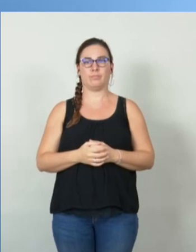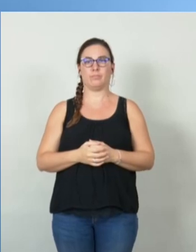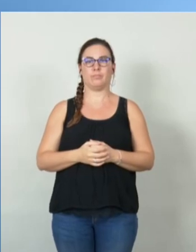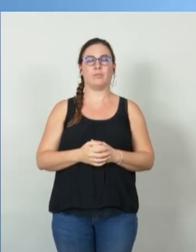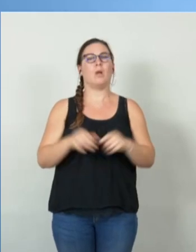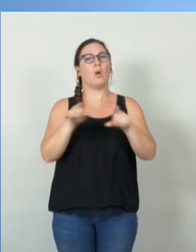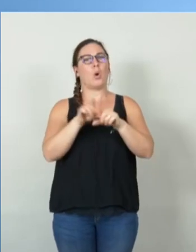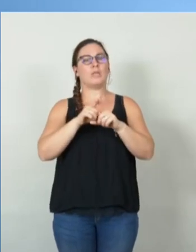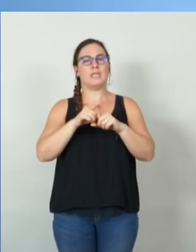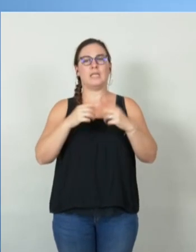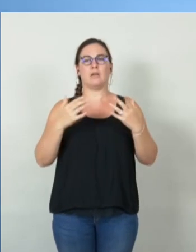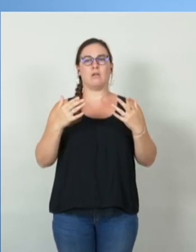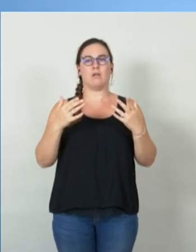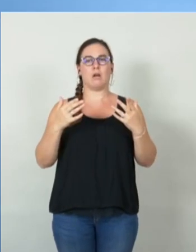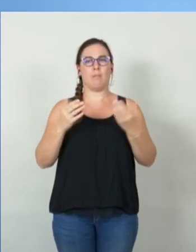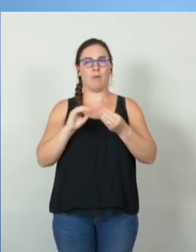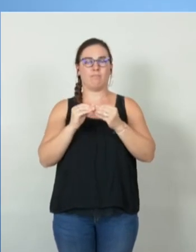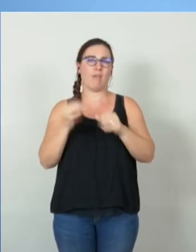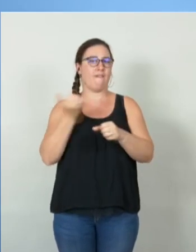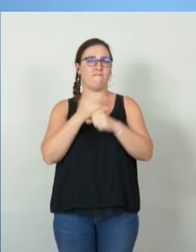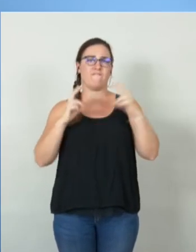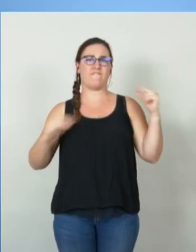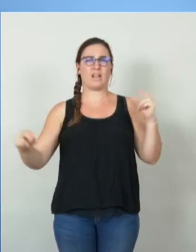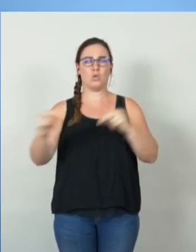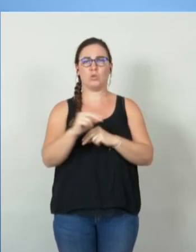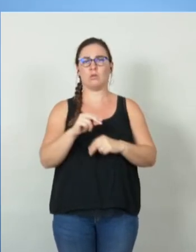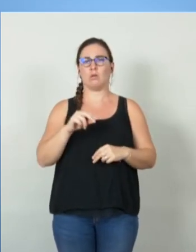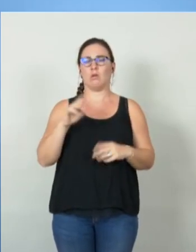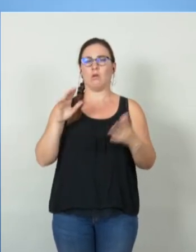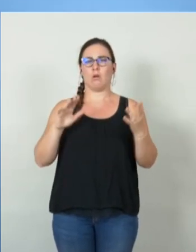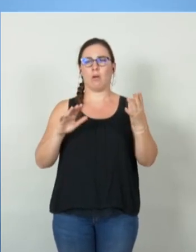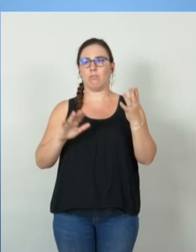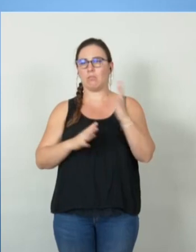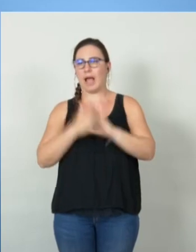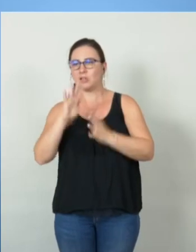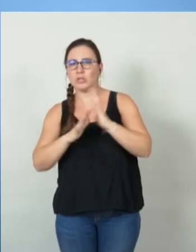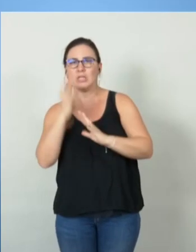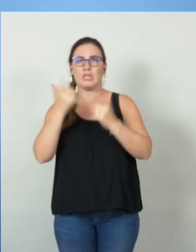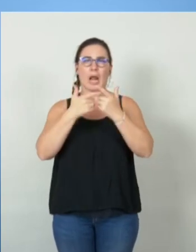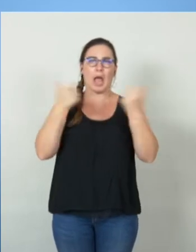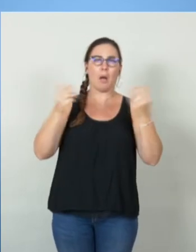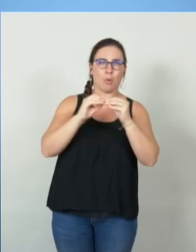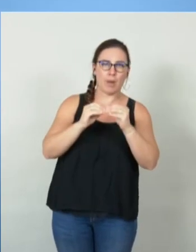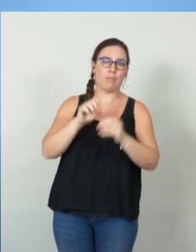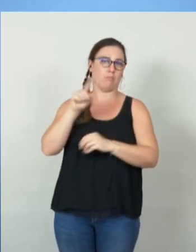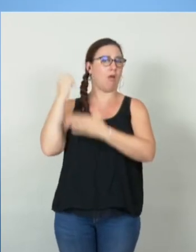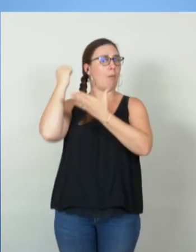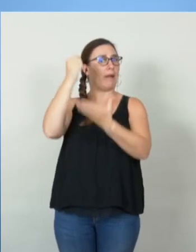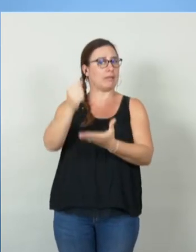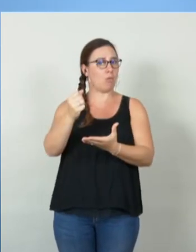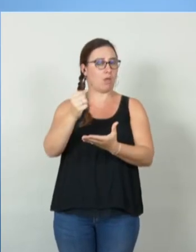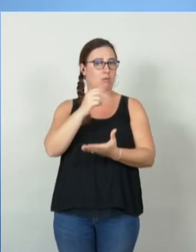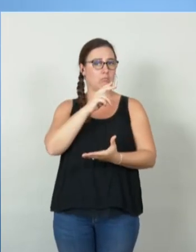là-dessus fake news puisque il y a un travail permanent avec les assureurs de du patrimoine de la ville